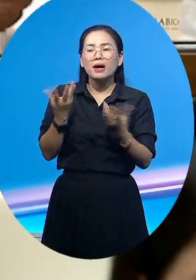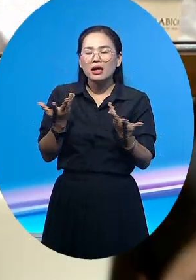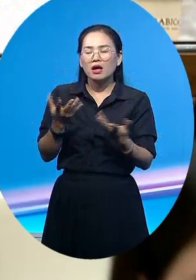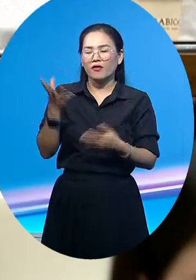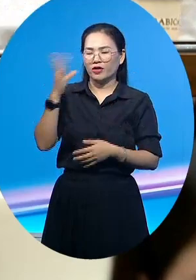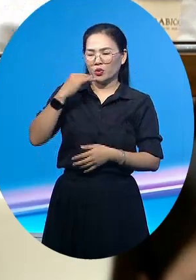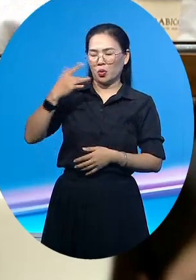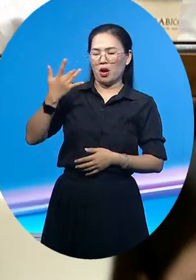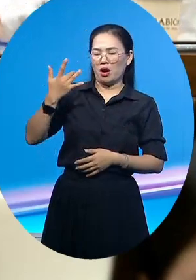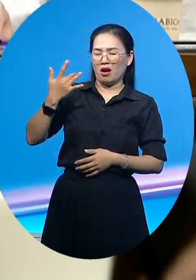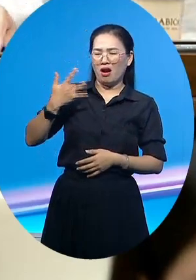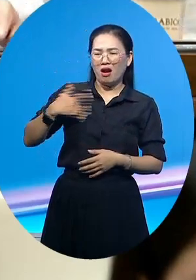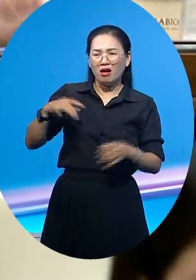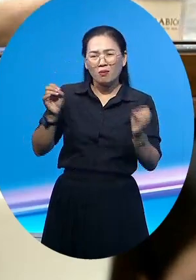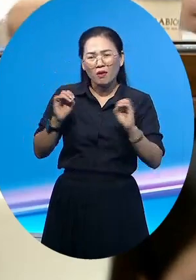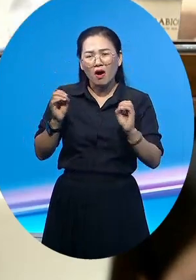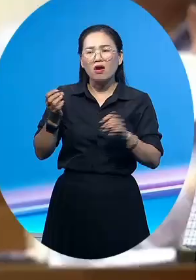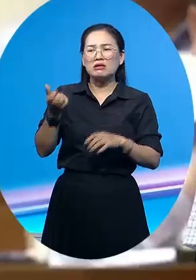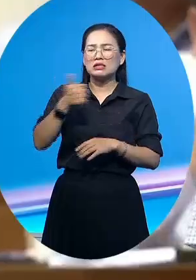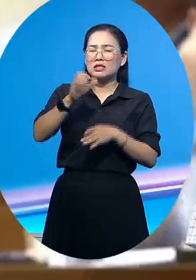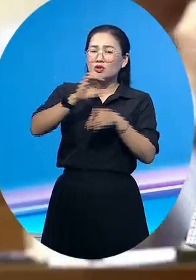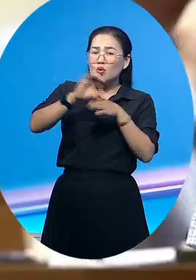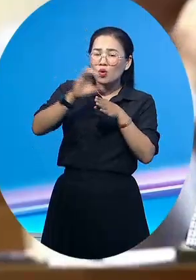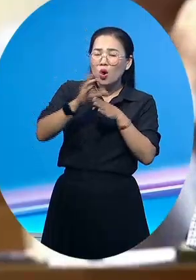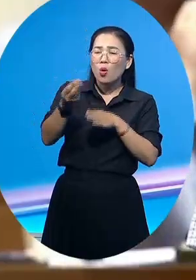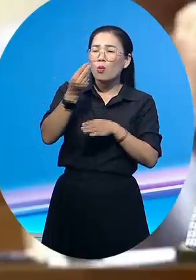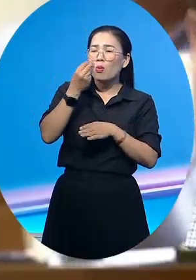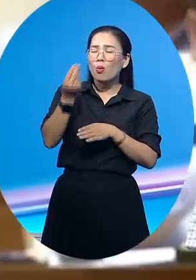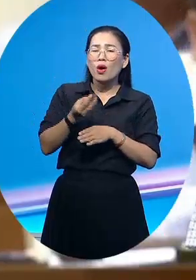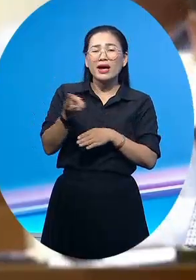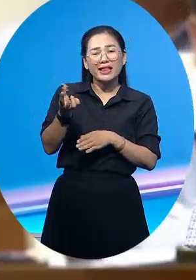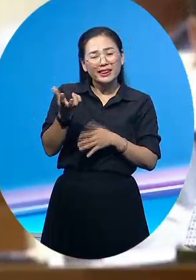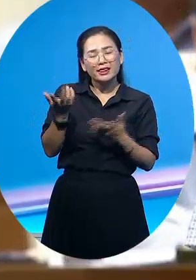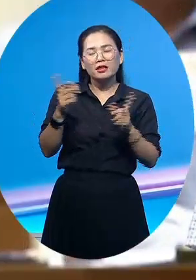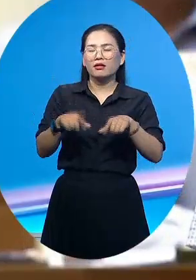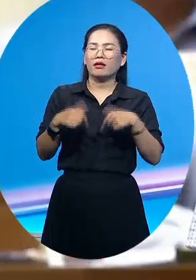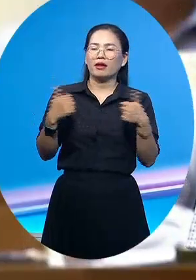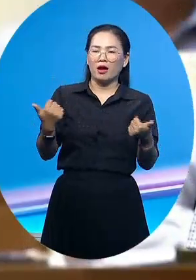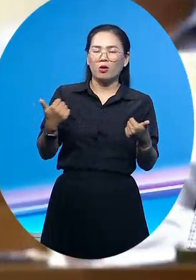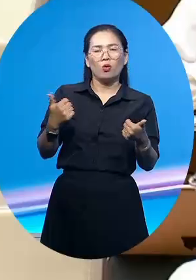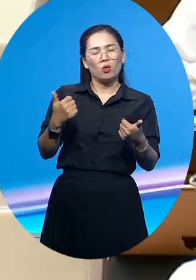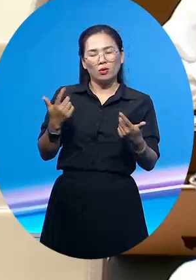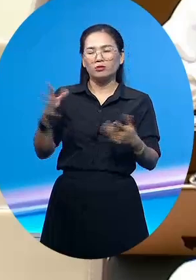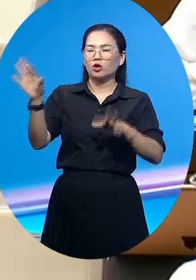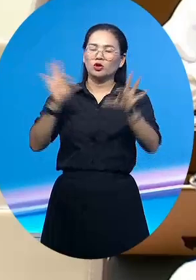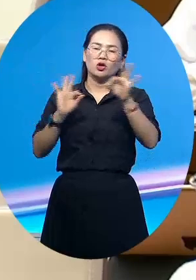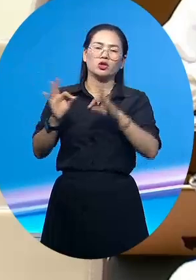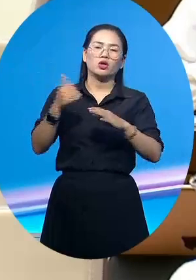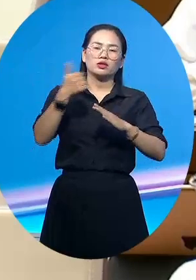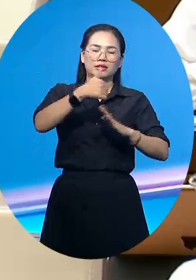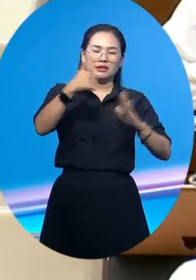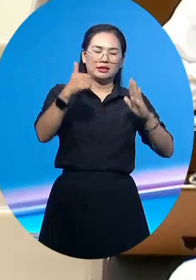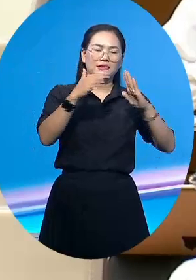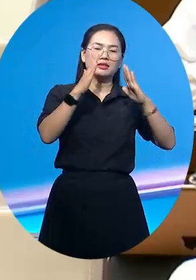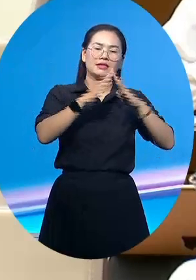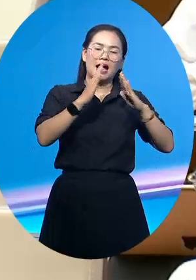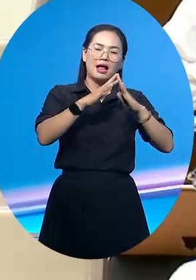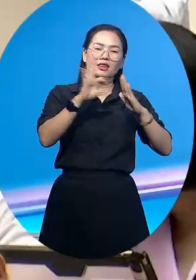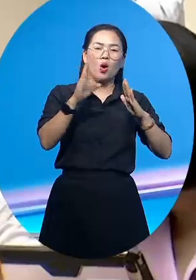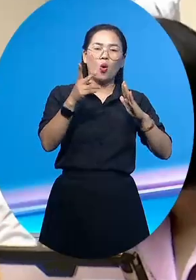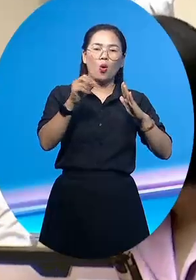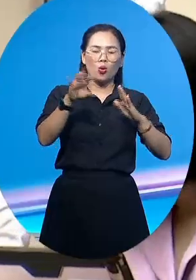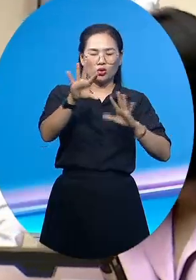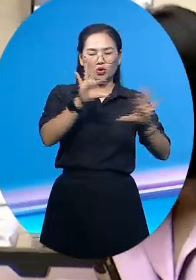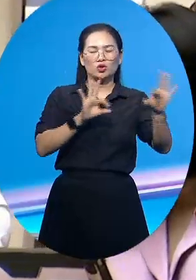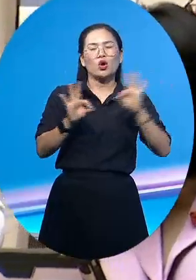nhu cầu sử dụng ở nhiều địa phương bệnh viện để tạo thành gói thầu mua sắm có số lượng lớn nhằm đảm bảo tính khả thi trong việc tổ chức đấu thầu